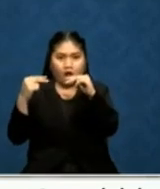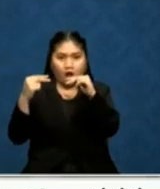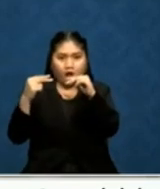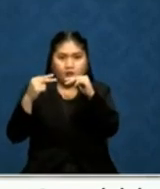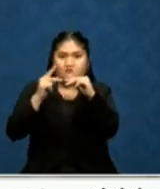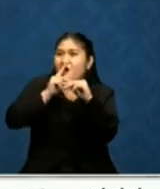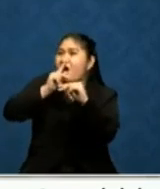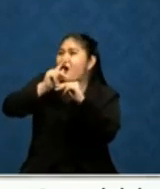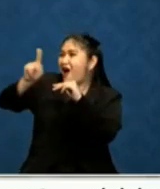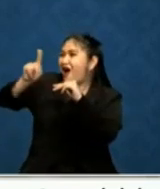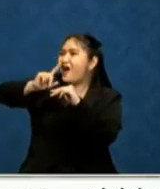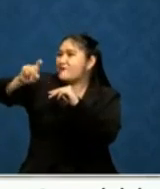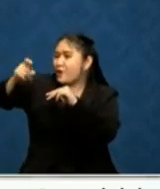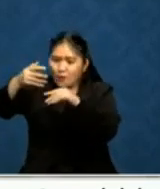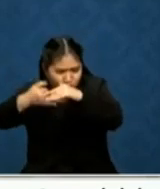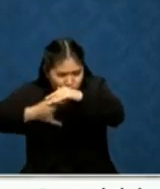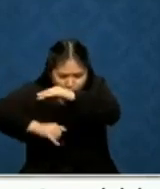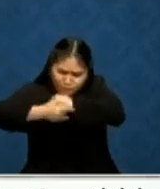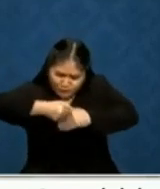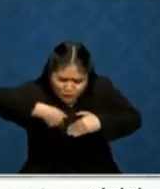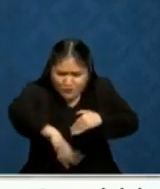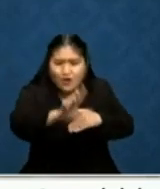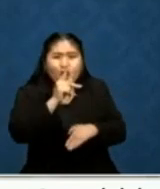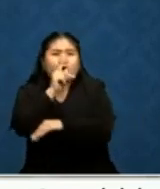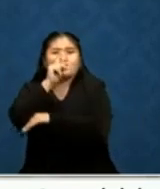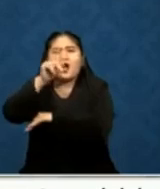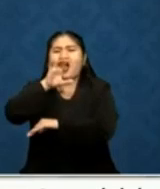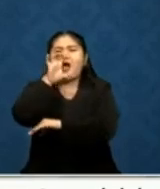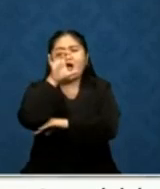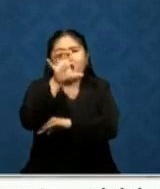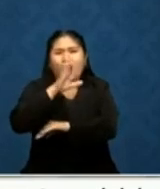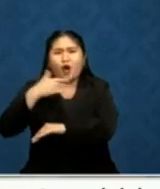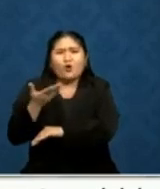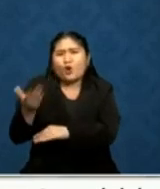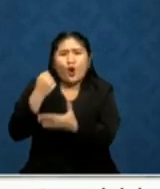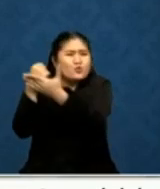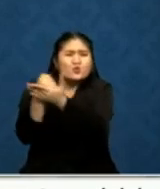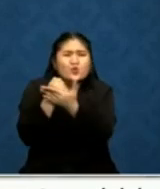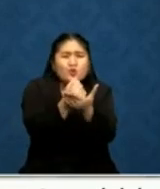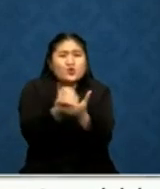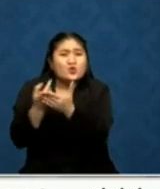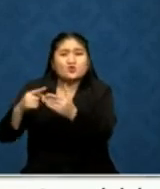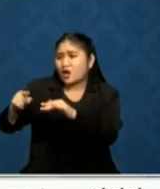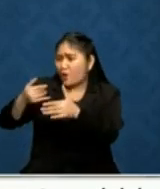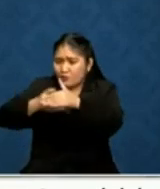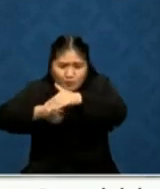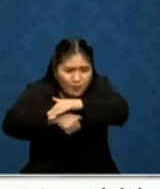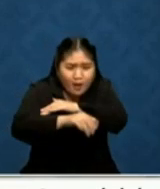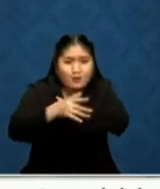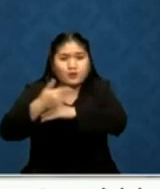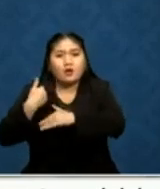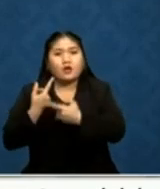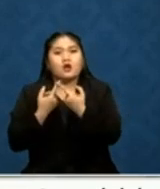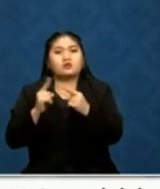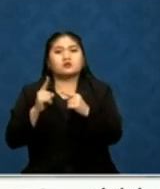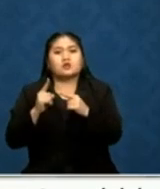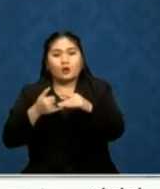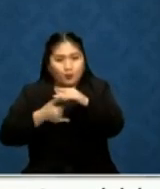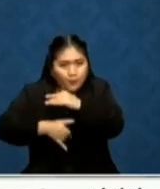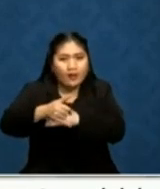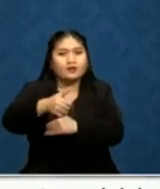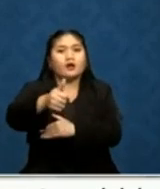นถามแล้ววิ่งตามออกมาแล้วก็ตะโกนอย่างสุดเสียงเพื่อขอความช่วยเหลือแล้วก็ขัดขวางพยายามการหลบหนีของผู้ชายคนนั้นแต่สุดท้ายแล้วก็หนีออกไป